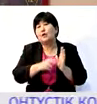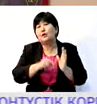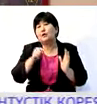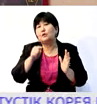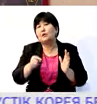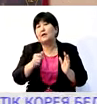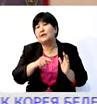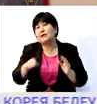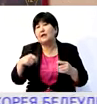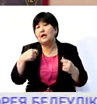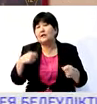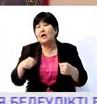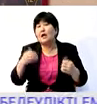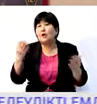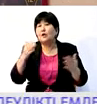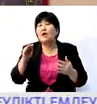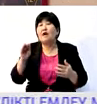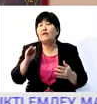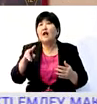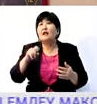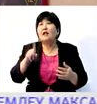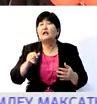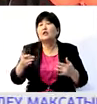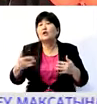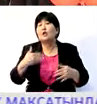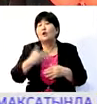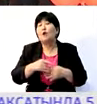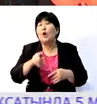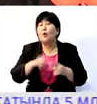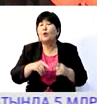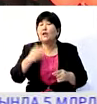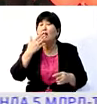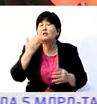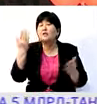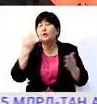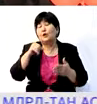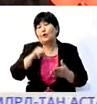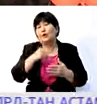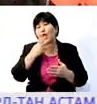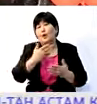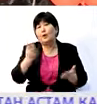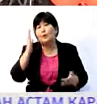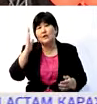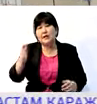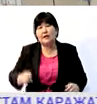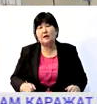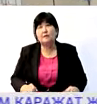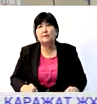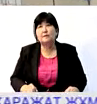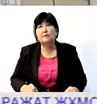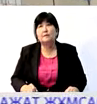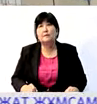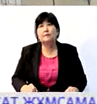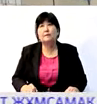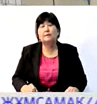теңге аралығында сатылады. Кинопликс 8 лазерлі кинотеатрында отандық және шетелдік фильмдер көрсетіледі. Әкімдер Нұлтаев, Алпамыс Әшірбеков,